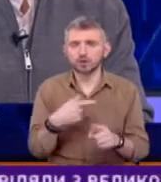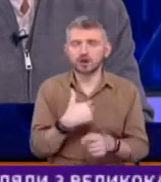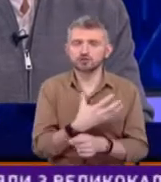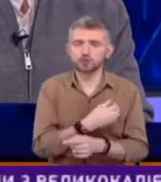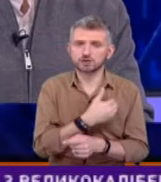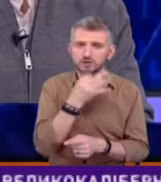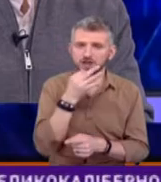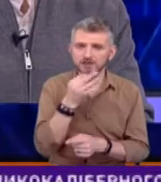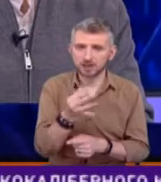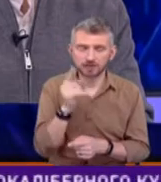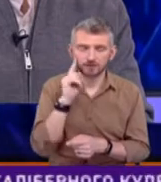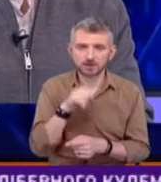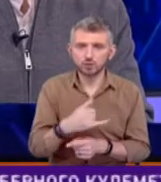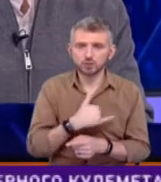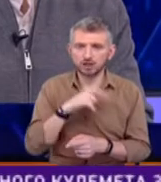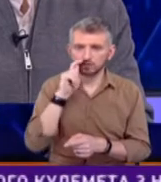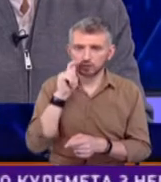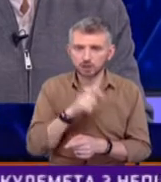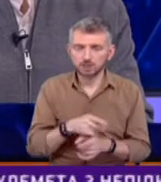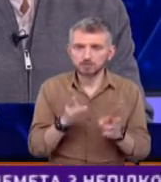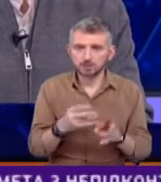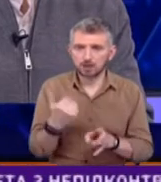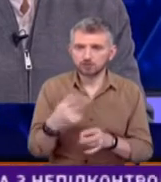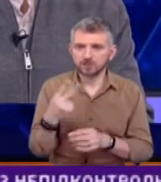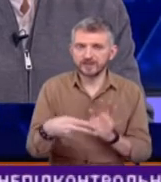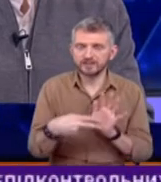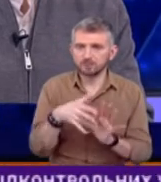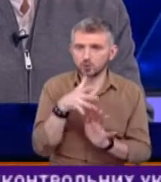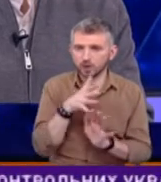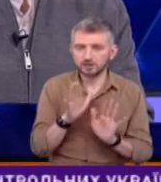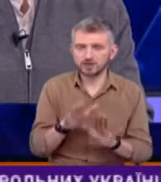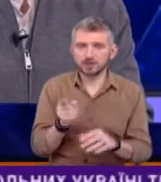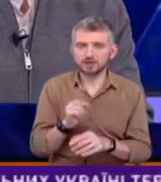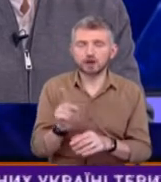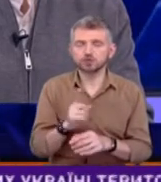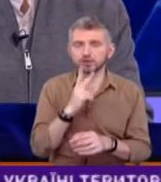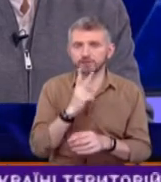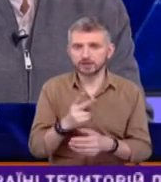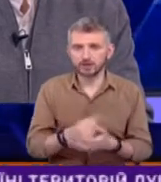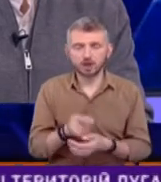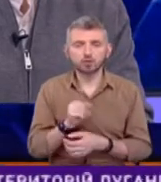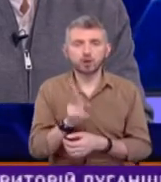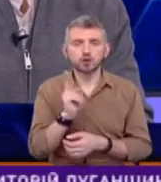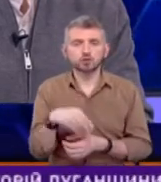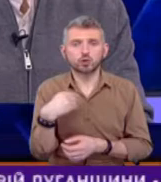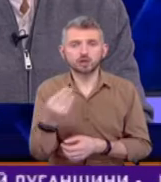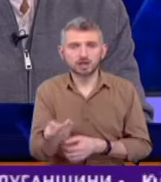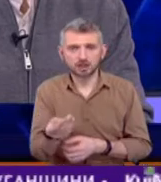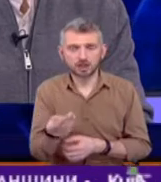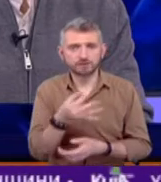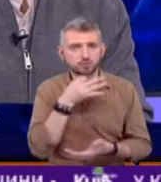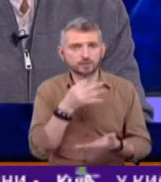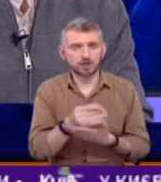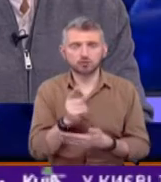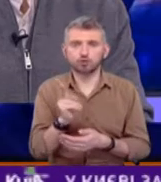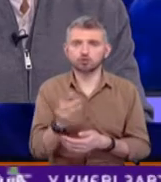би сказати, ви знаєте, у нас в Україні біда вже 27 років тільки та, що дивіться, той, хто дає, відповідає,